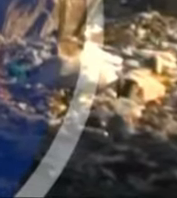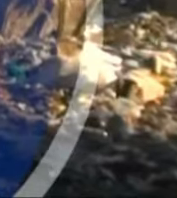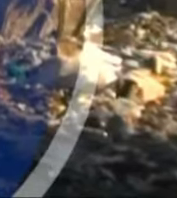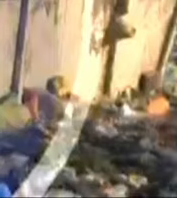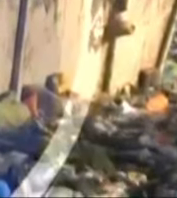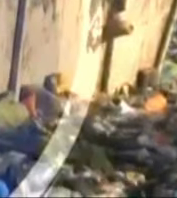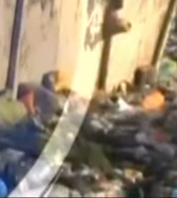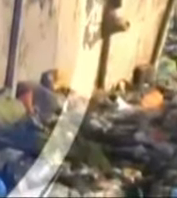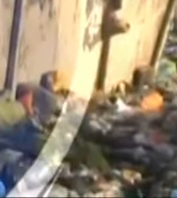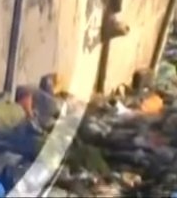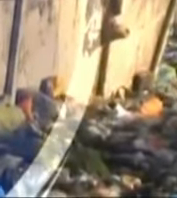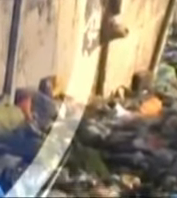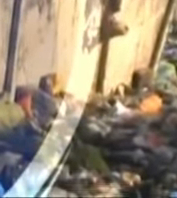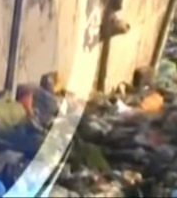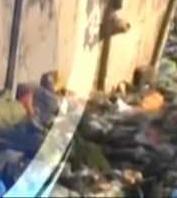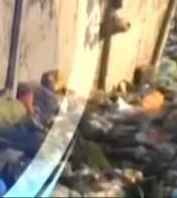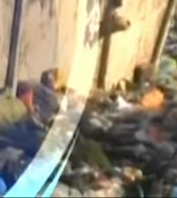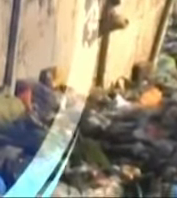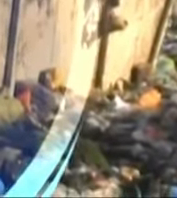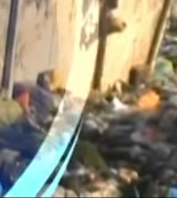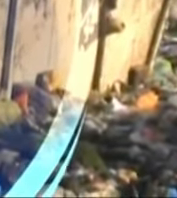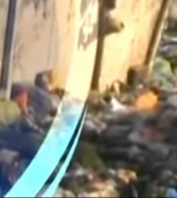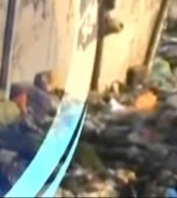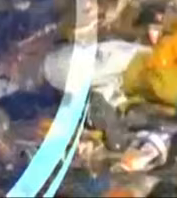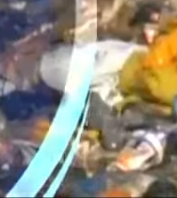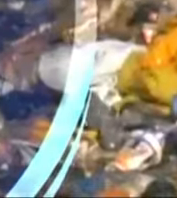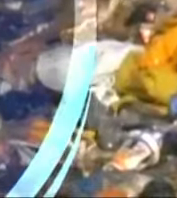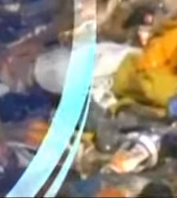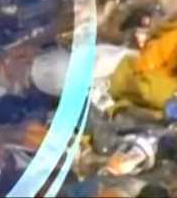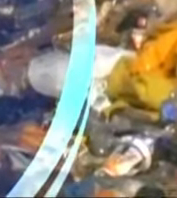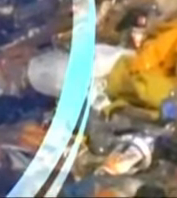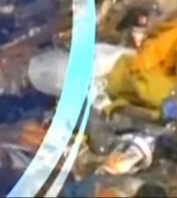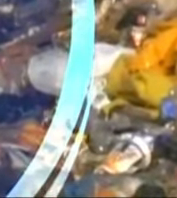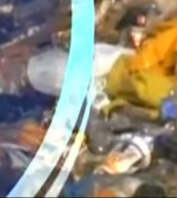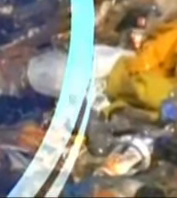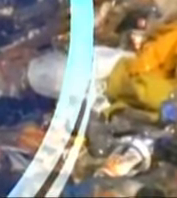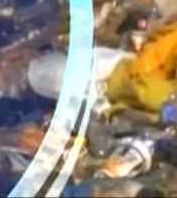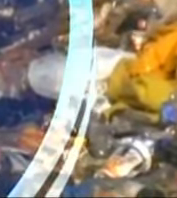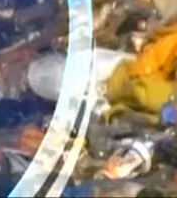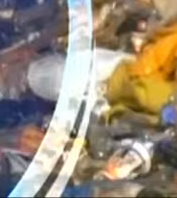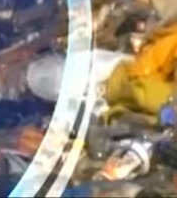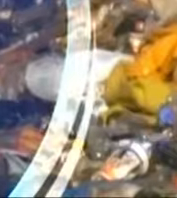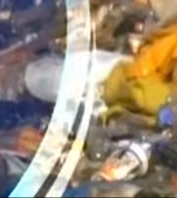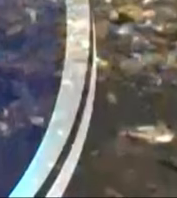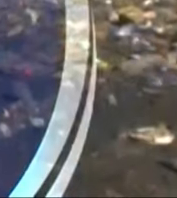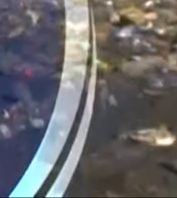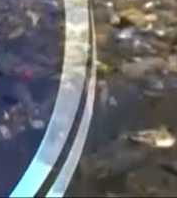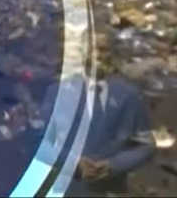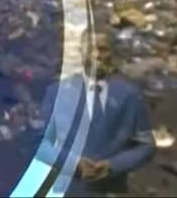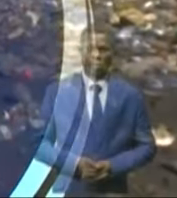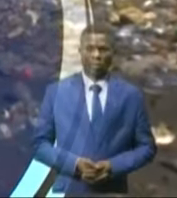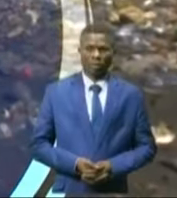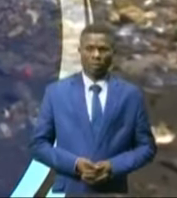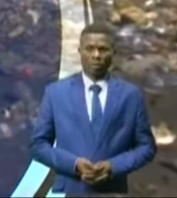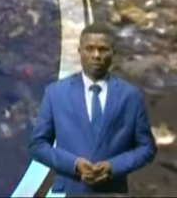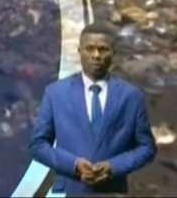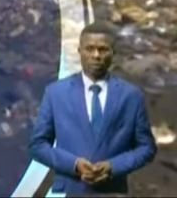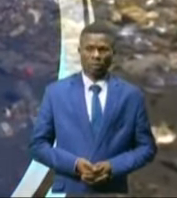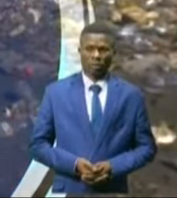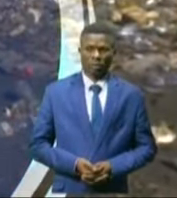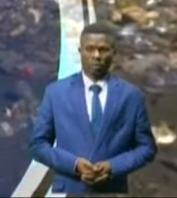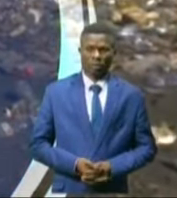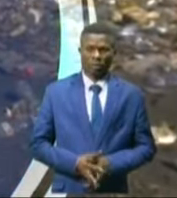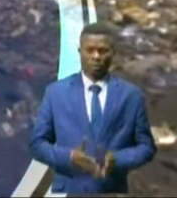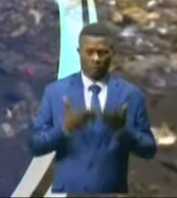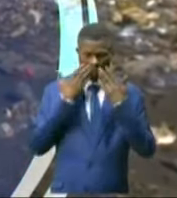cette situation. Indignée face à l'indifférence des autorités municipales, la population appelle à l'intervention du gouvernement central.